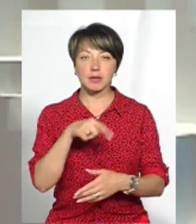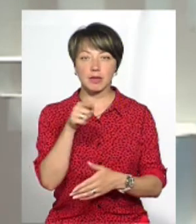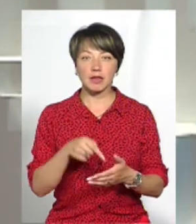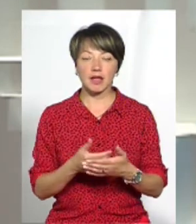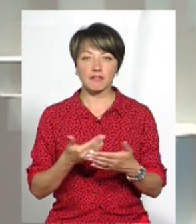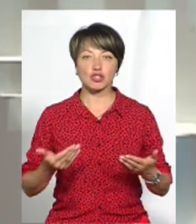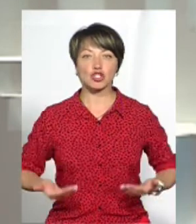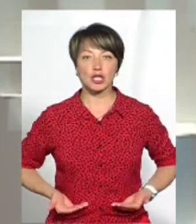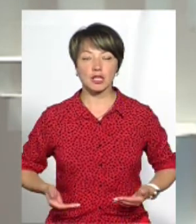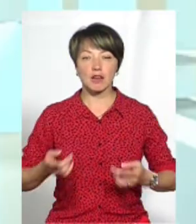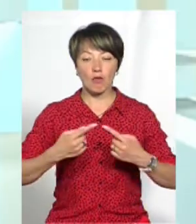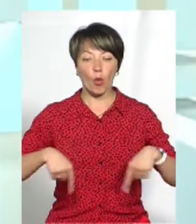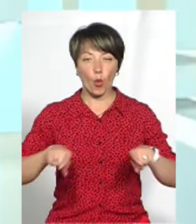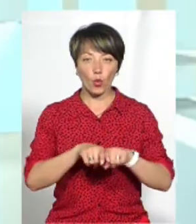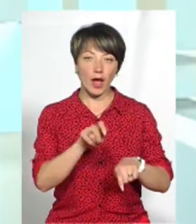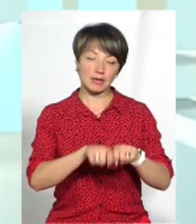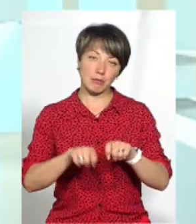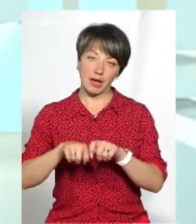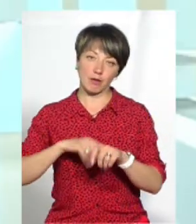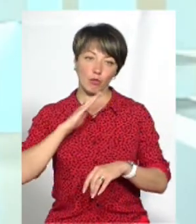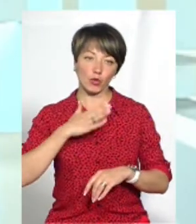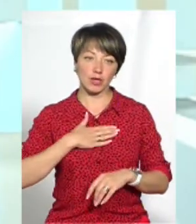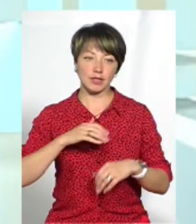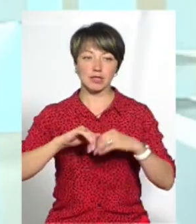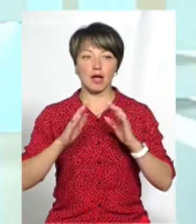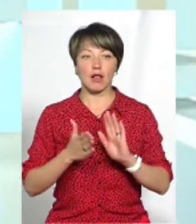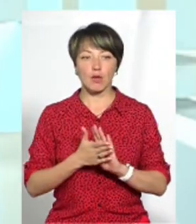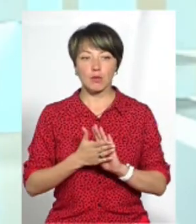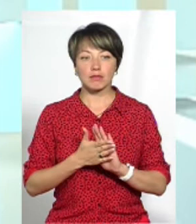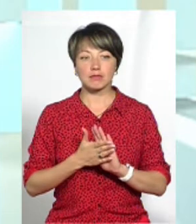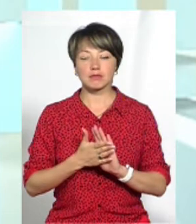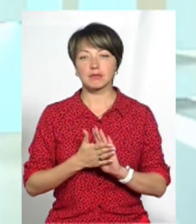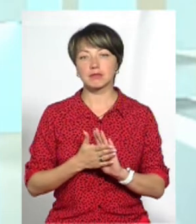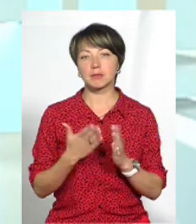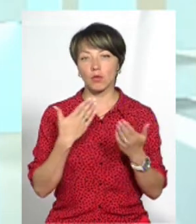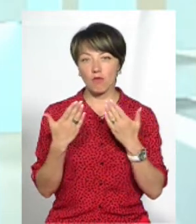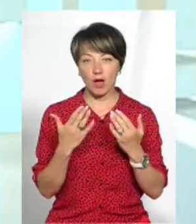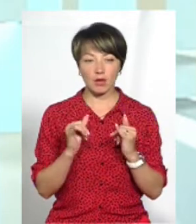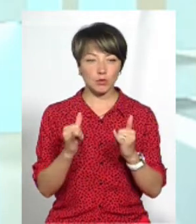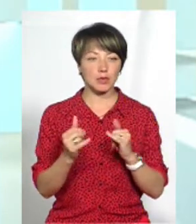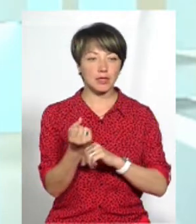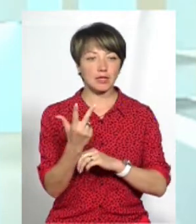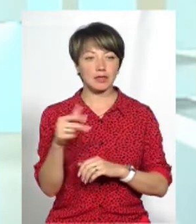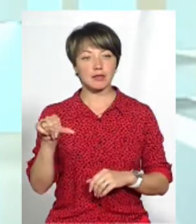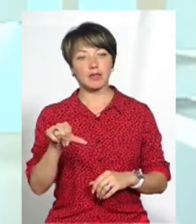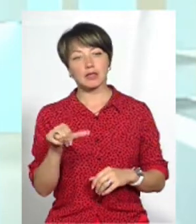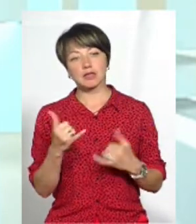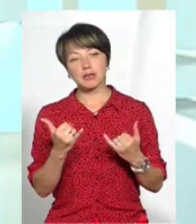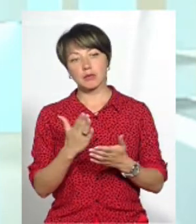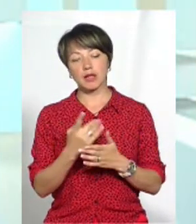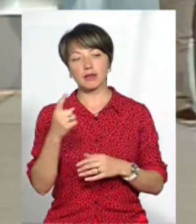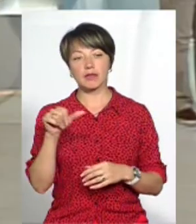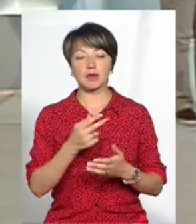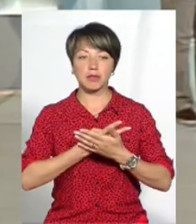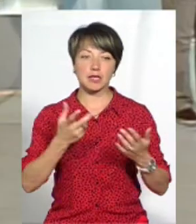від жителів округу, від експертів і, власне, мої. А загалом для спілкування нам відводиться 13 хвилин. Зараз маєте